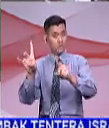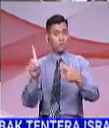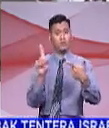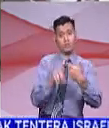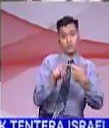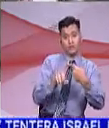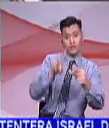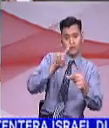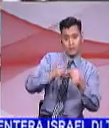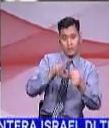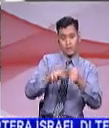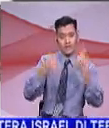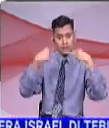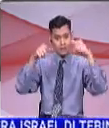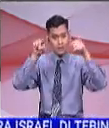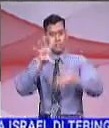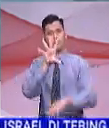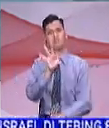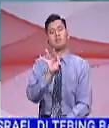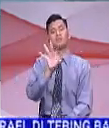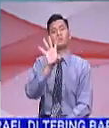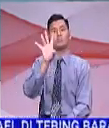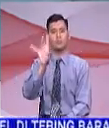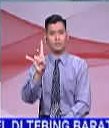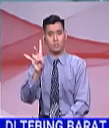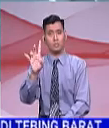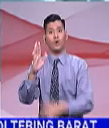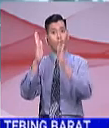Jaya 97 kes.